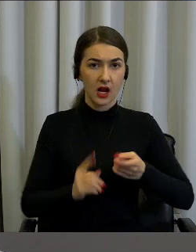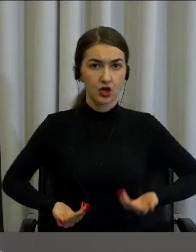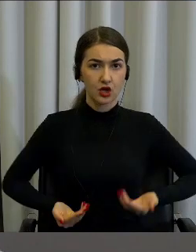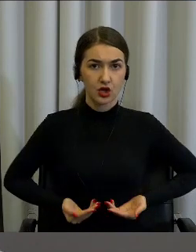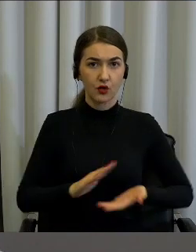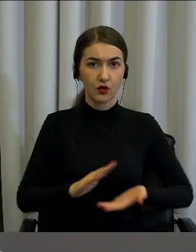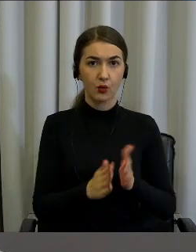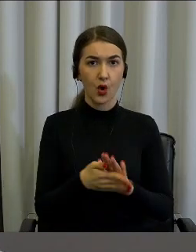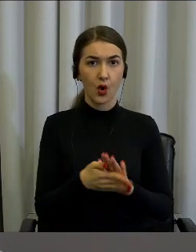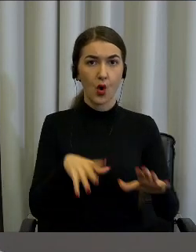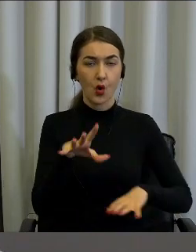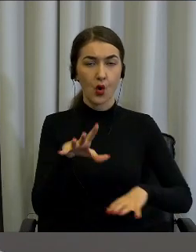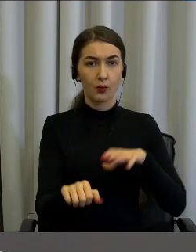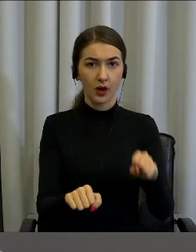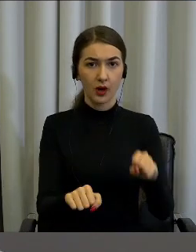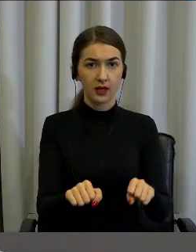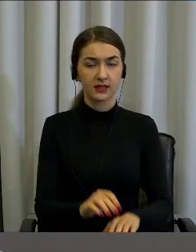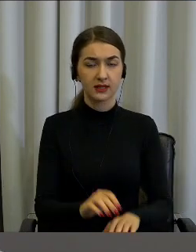умовах